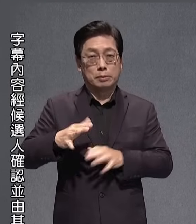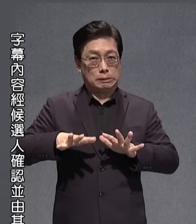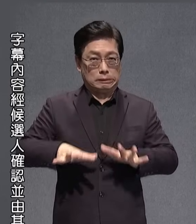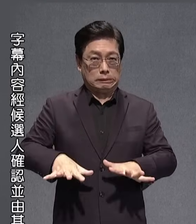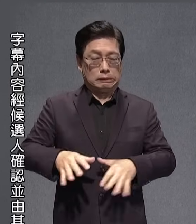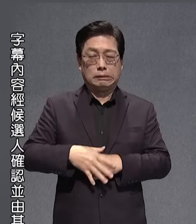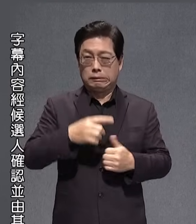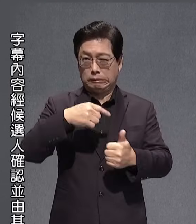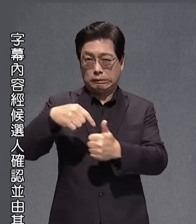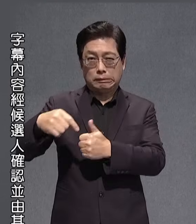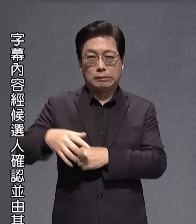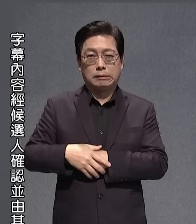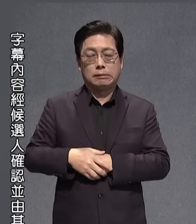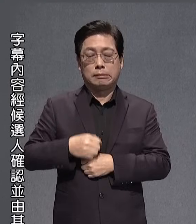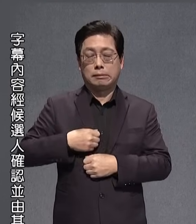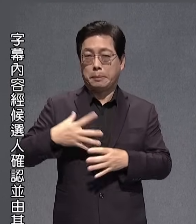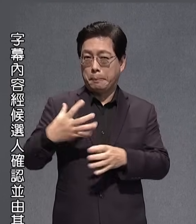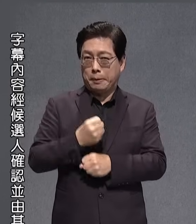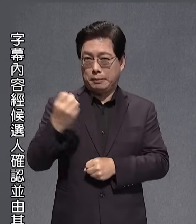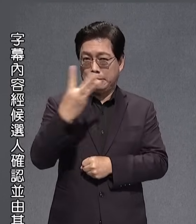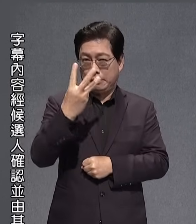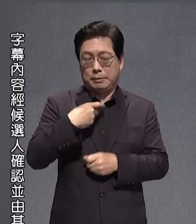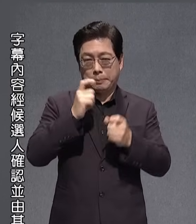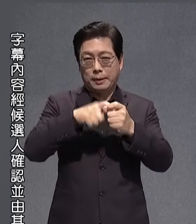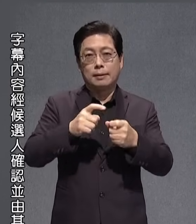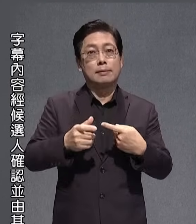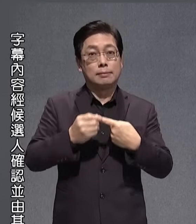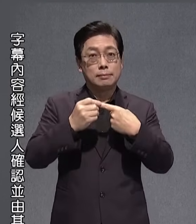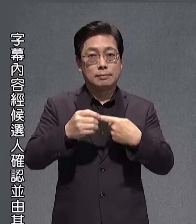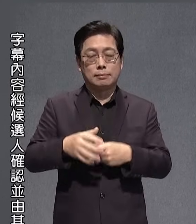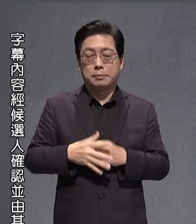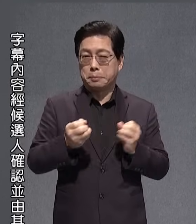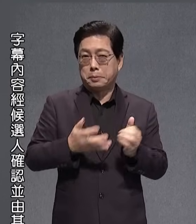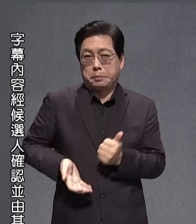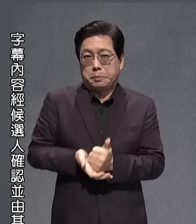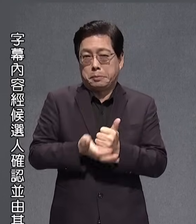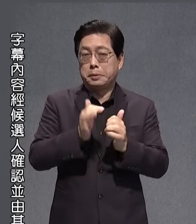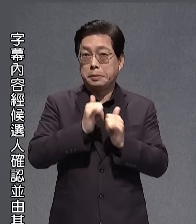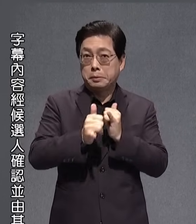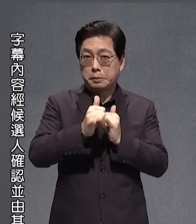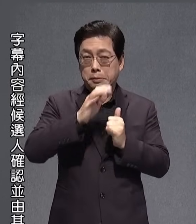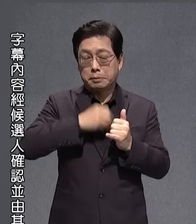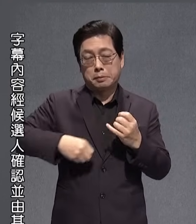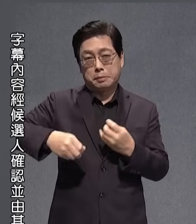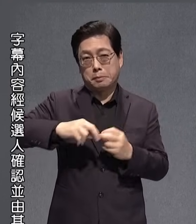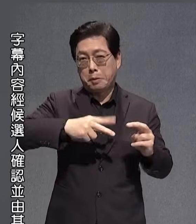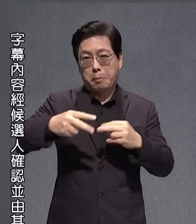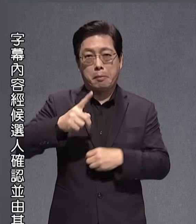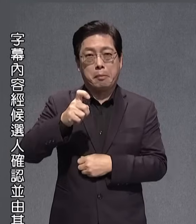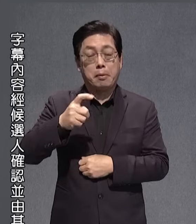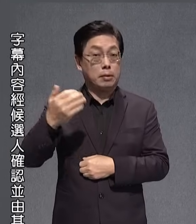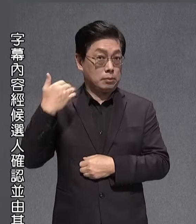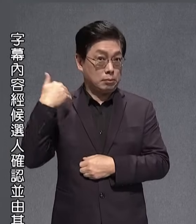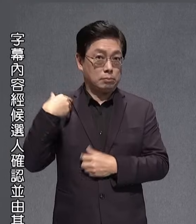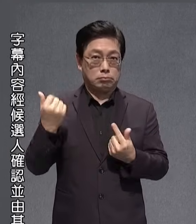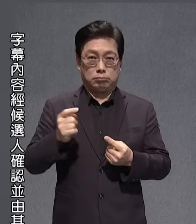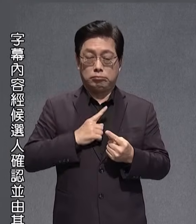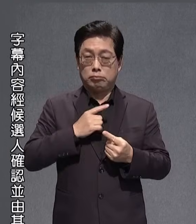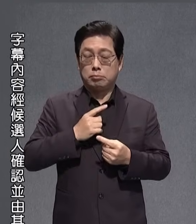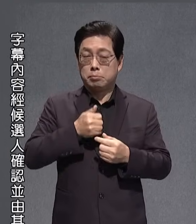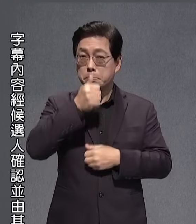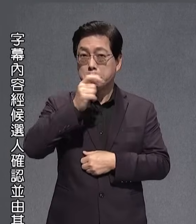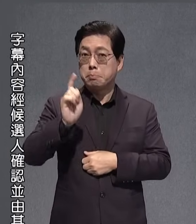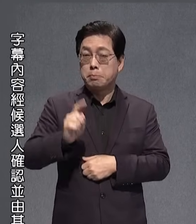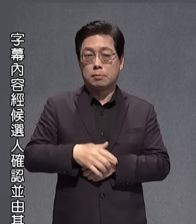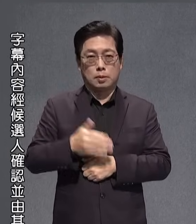教育丧失了以下三个功能。第一，无法促进社会阶级的流动。在以前，不管你的出身如